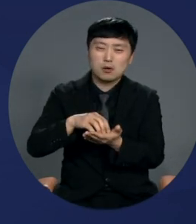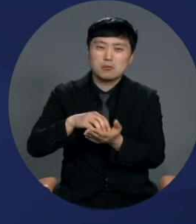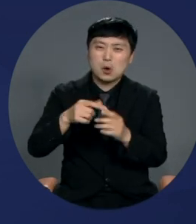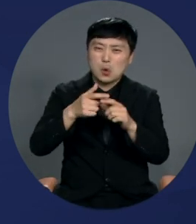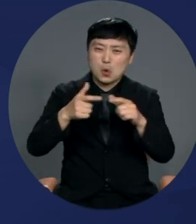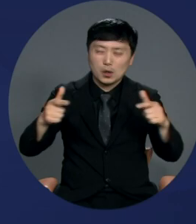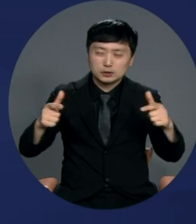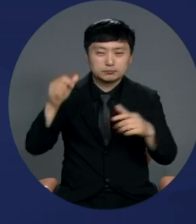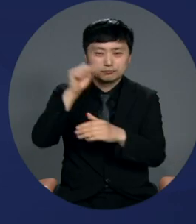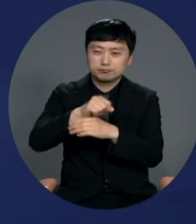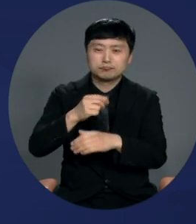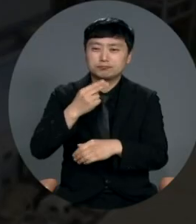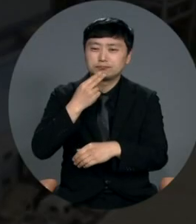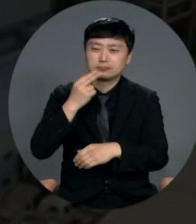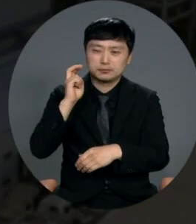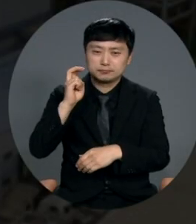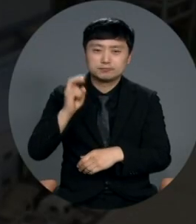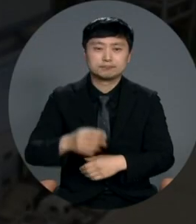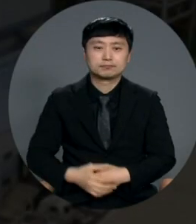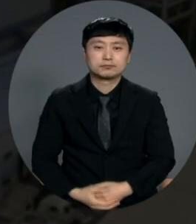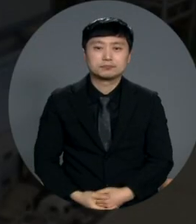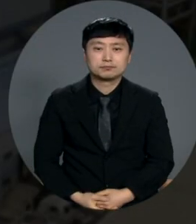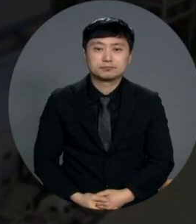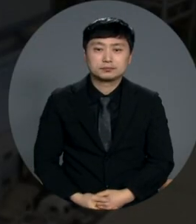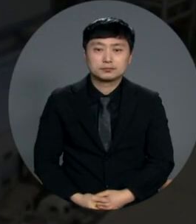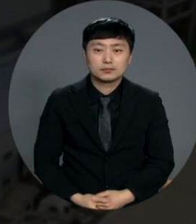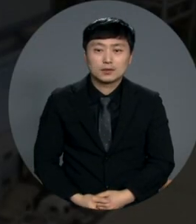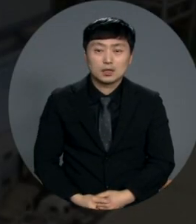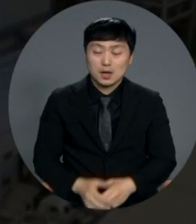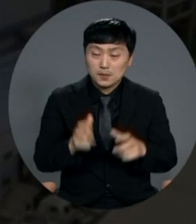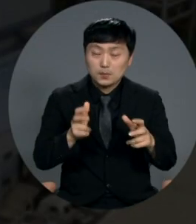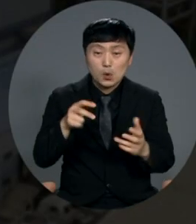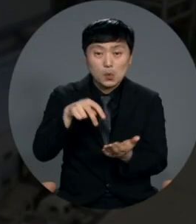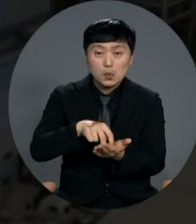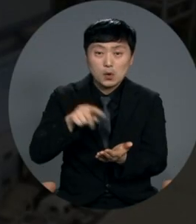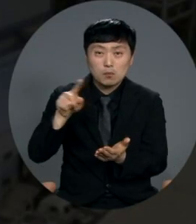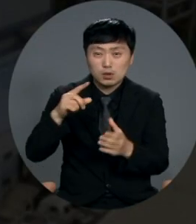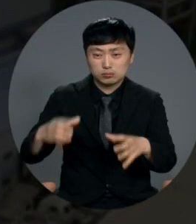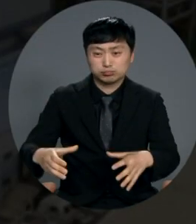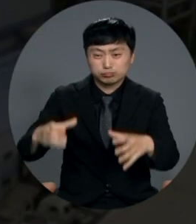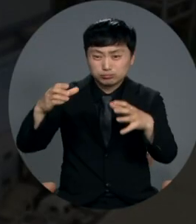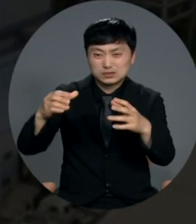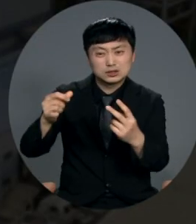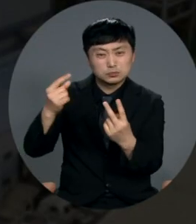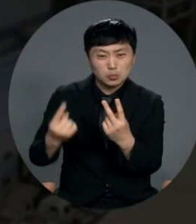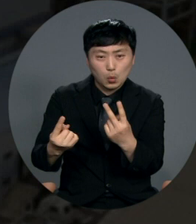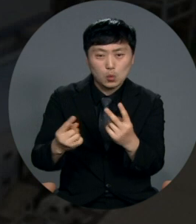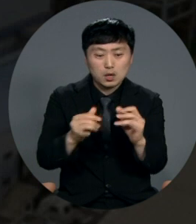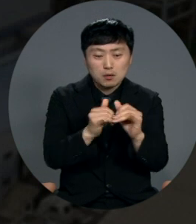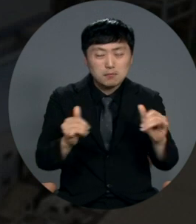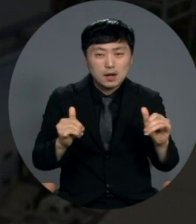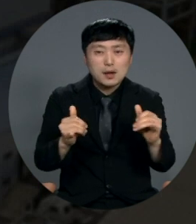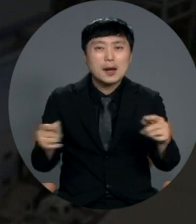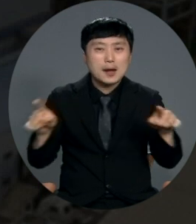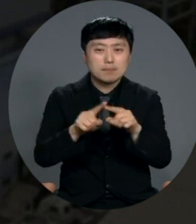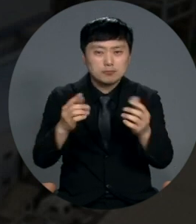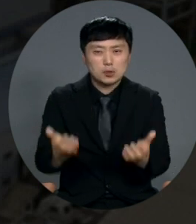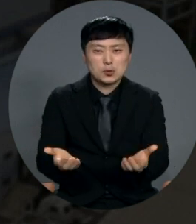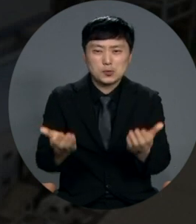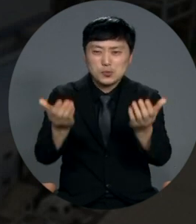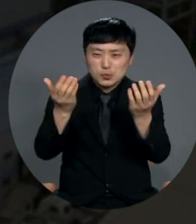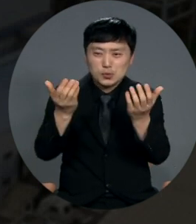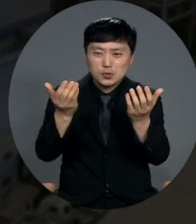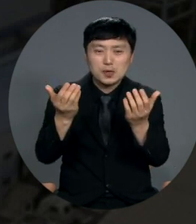허가할 수 있다고 생각을 합니다 남부발전 측은 이호기 건설을 위해 주민들과 상생 협의체를 운영하고 임금